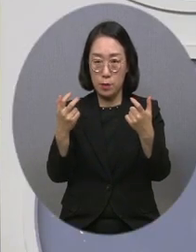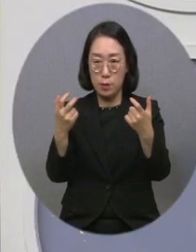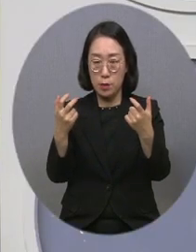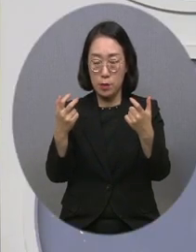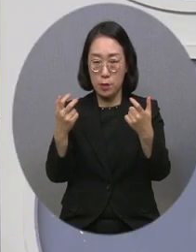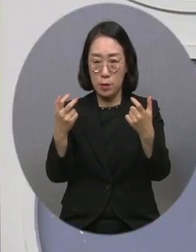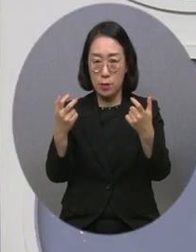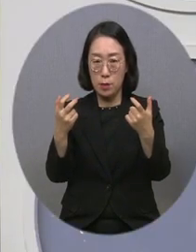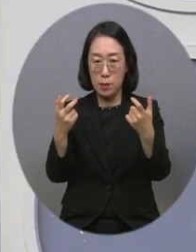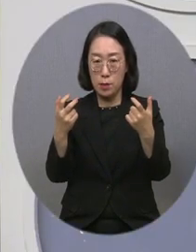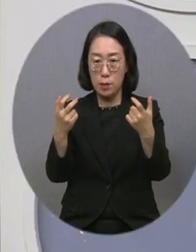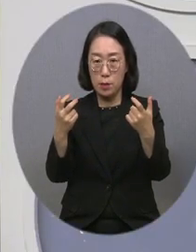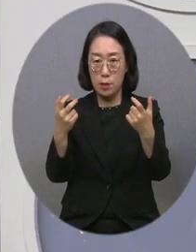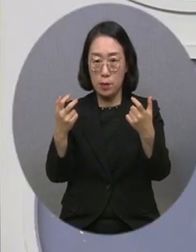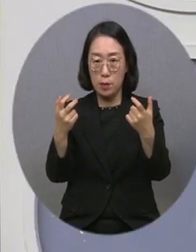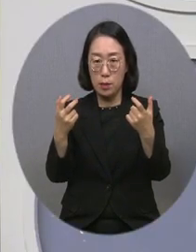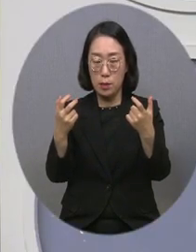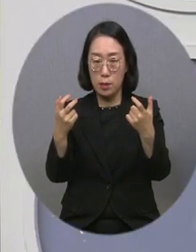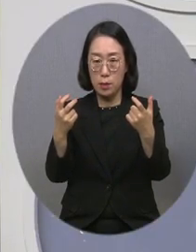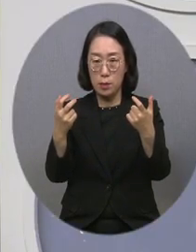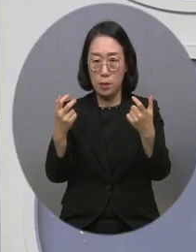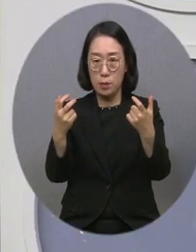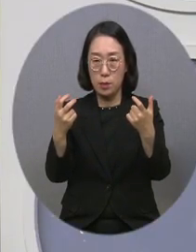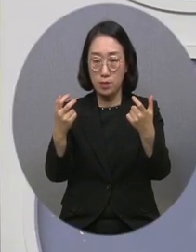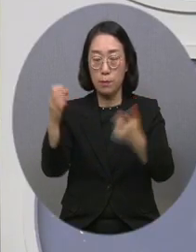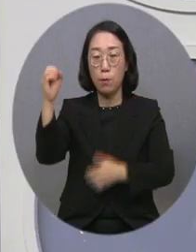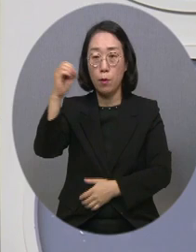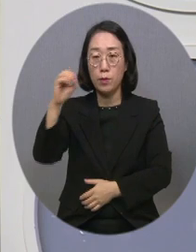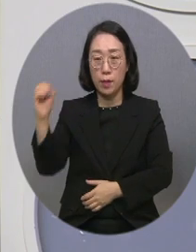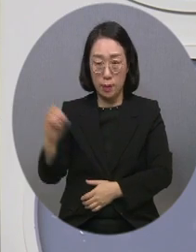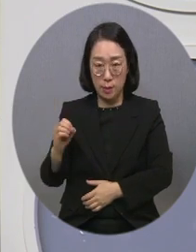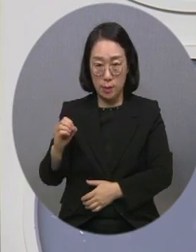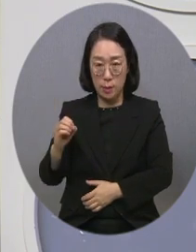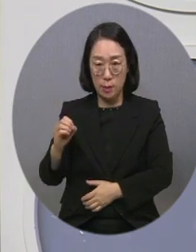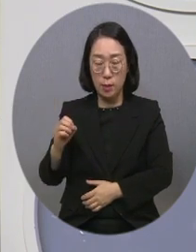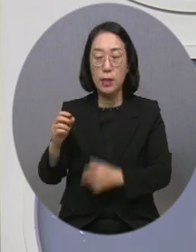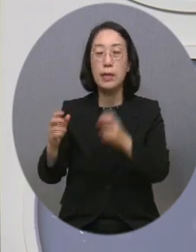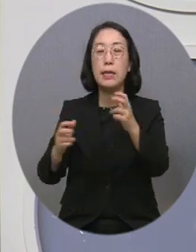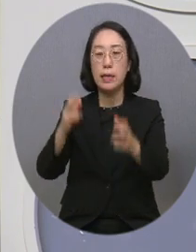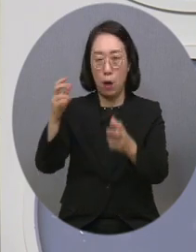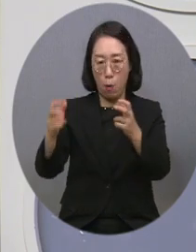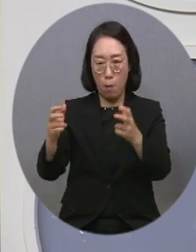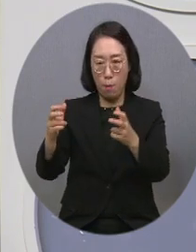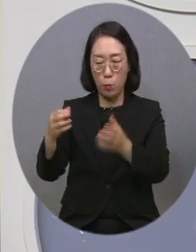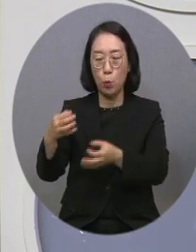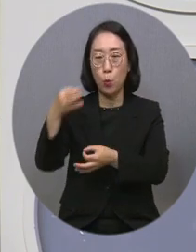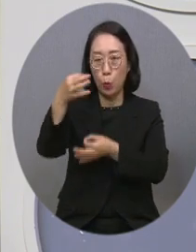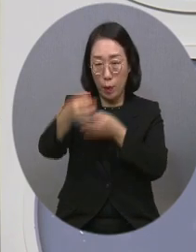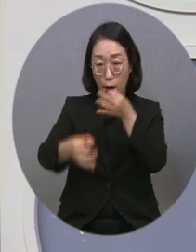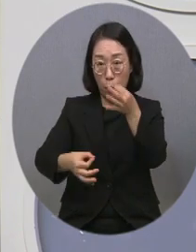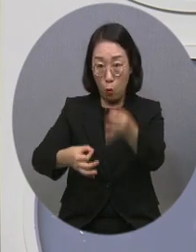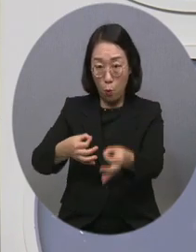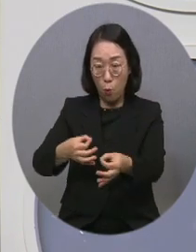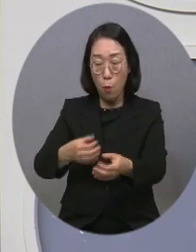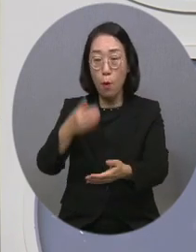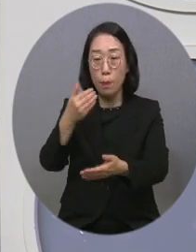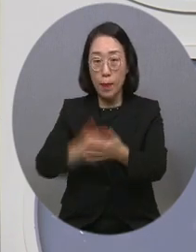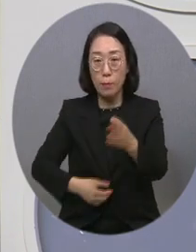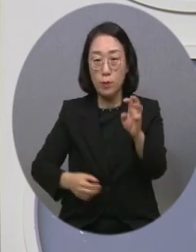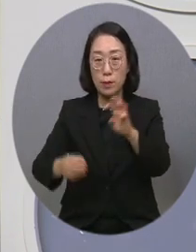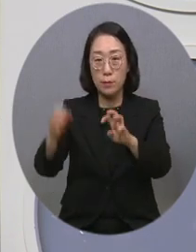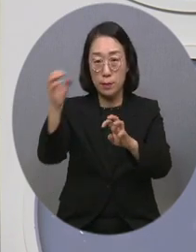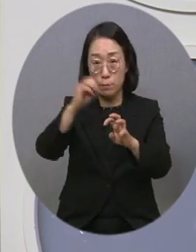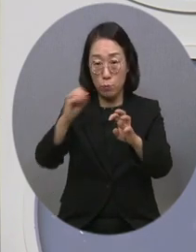60% 정도 예. 60%에서 한 70% 정도가 기업에서 이제 내고 한 30%